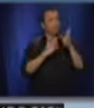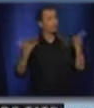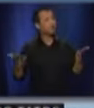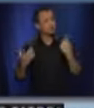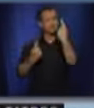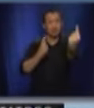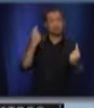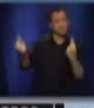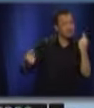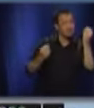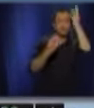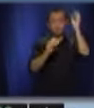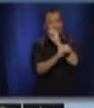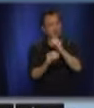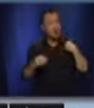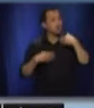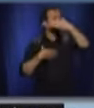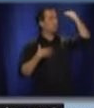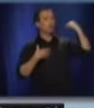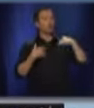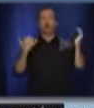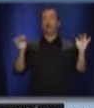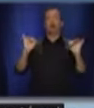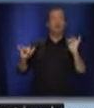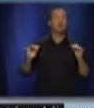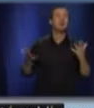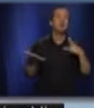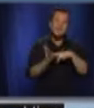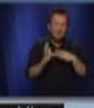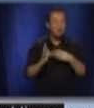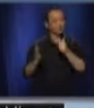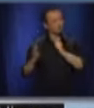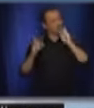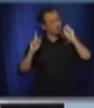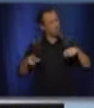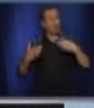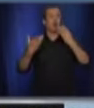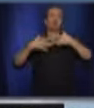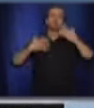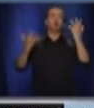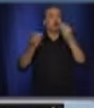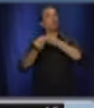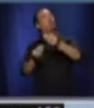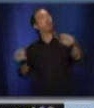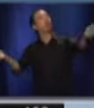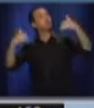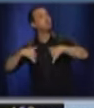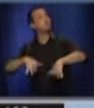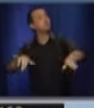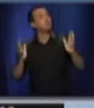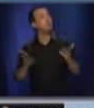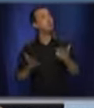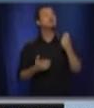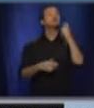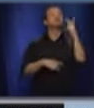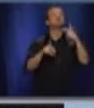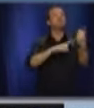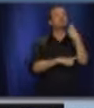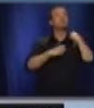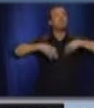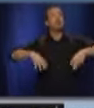pas bien occupé, qui vont générer d'autres cas et d'autres cas. Donc, on n'est pas en perte de contrôle, mais si